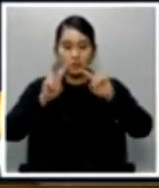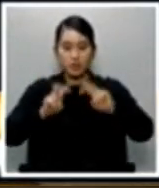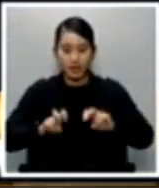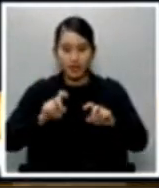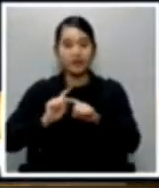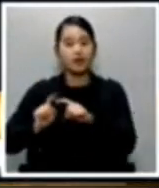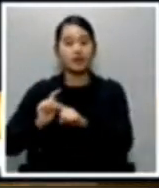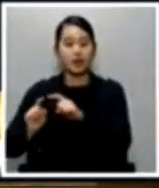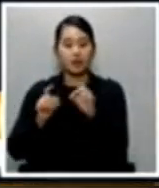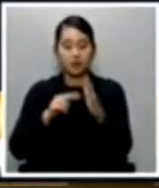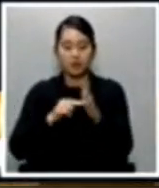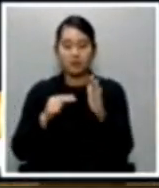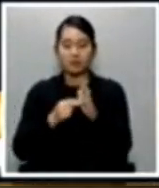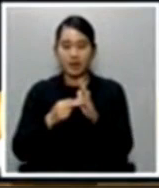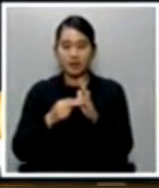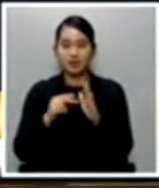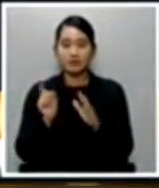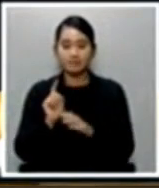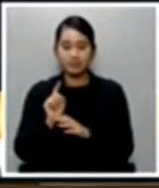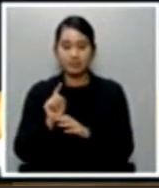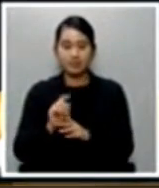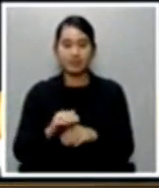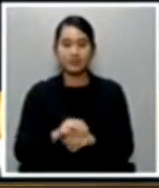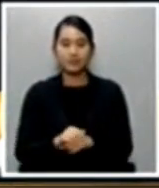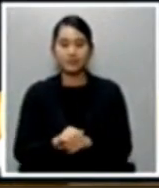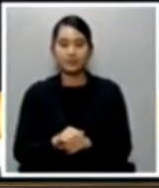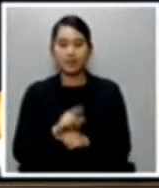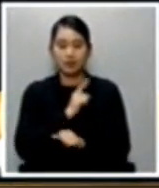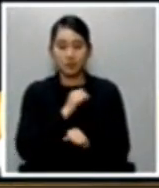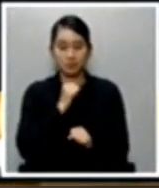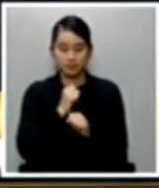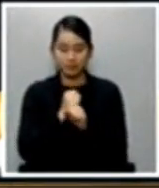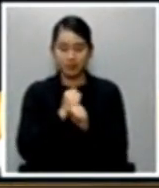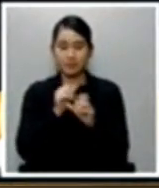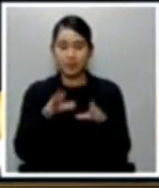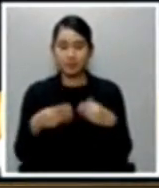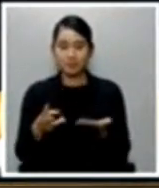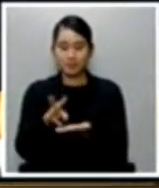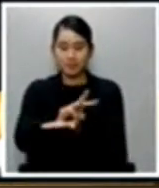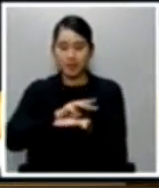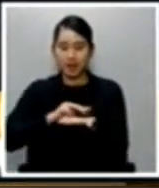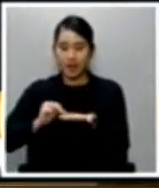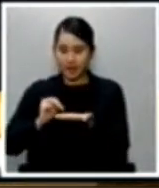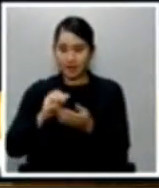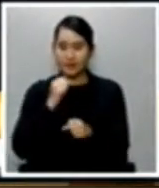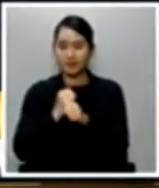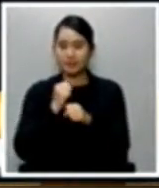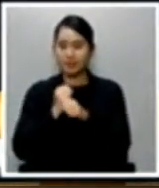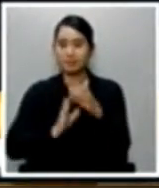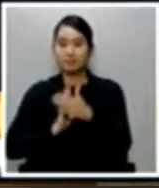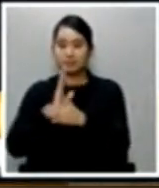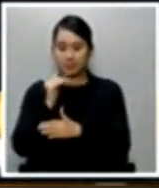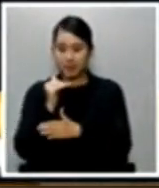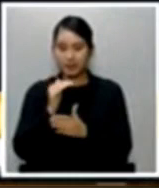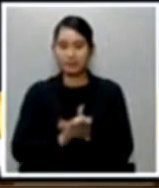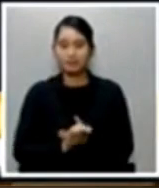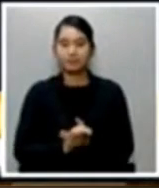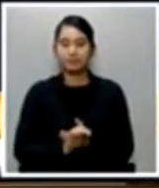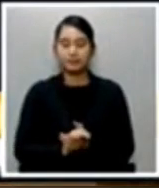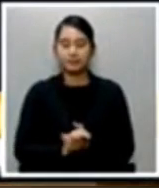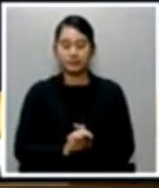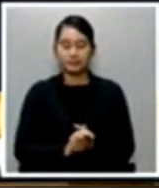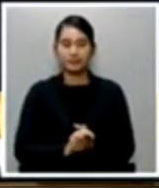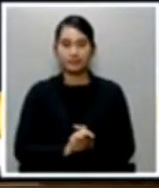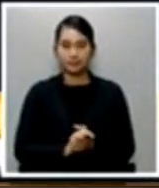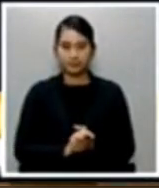จำเป็นจะต้องทำตัวให้กลายเป็นผู้ที่จะทำให้มหาลัยนั้นเกิดความคล่องตัวนี้ขึ้นมาขอกราบเรียนท่านประธานส